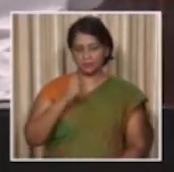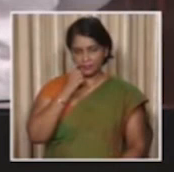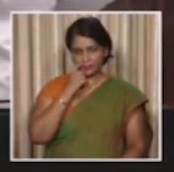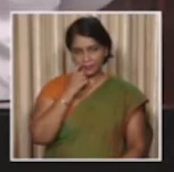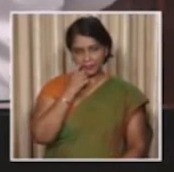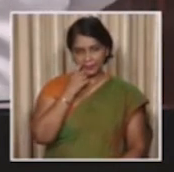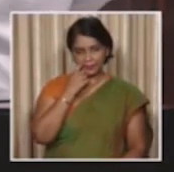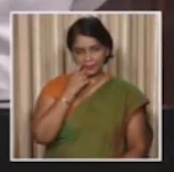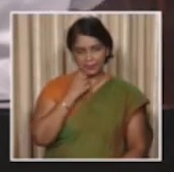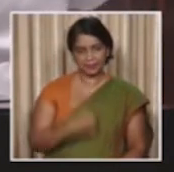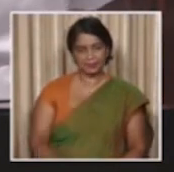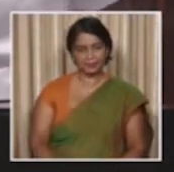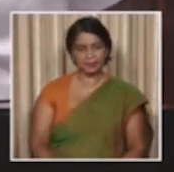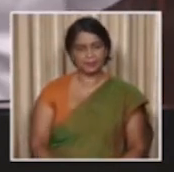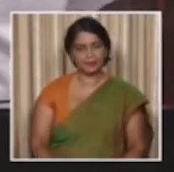विपक्ष नायक